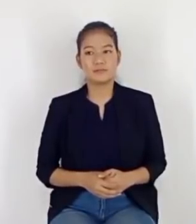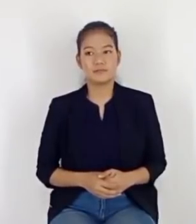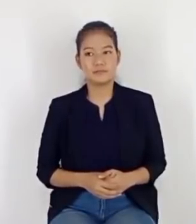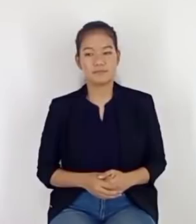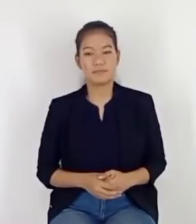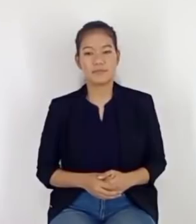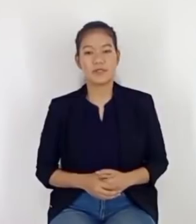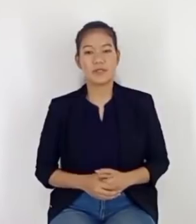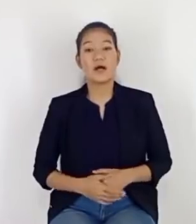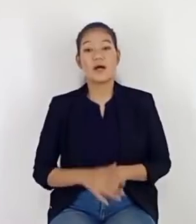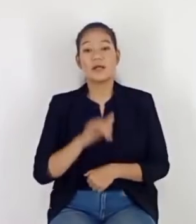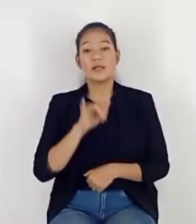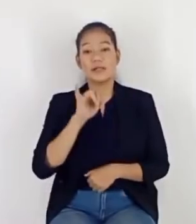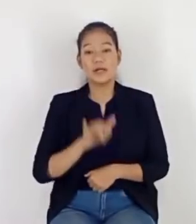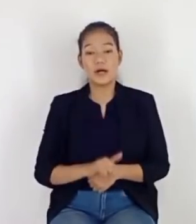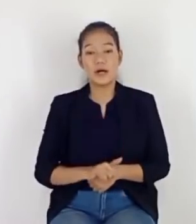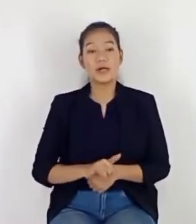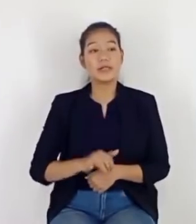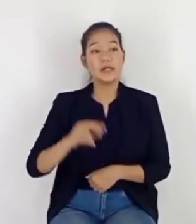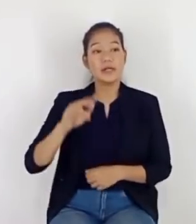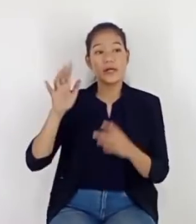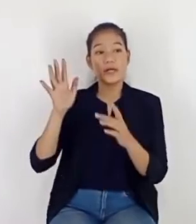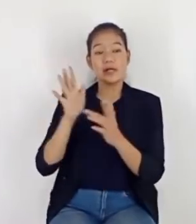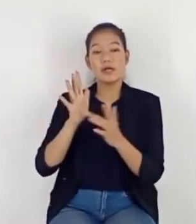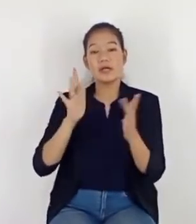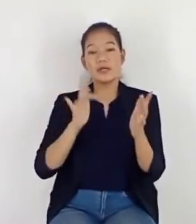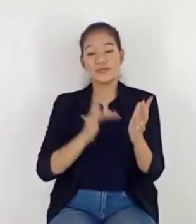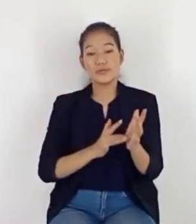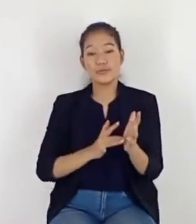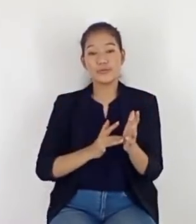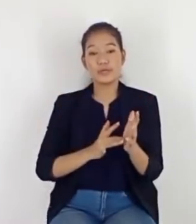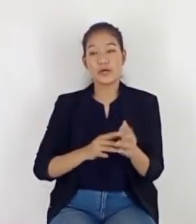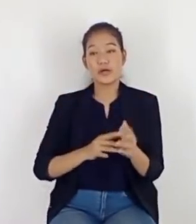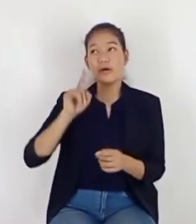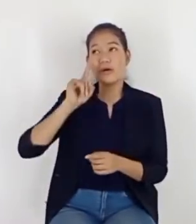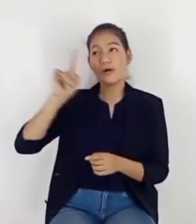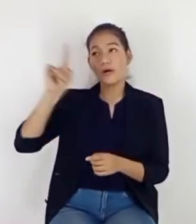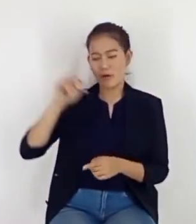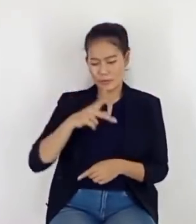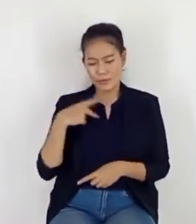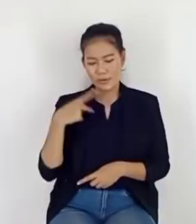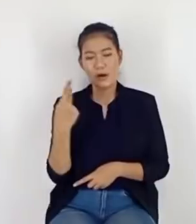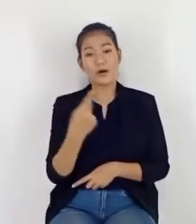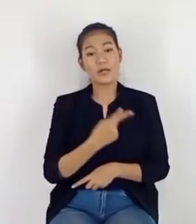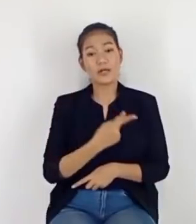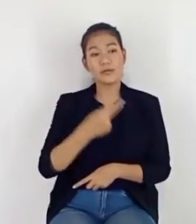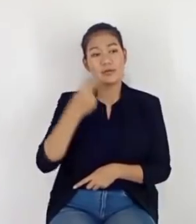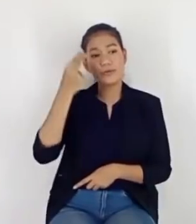Yesus Kristus.